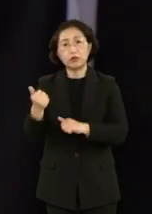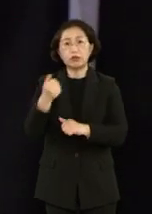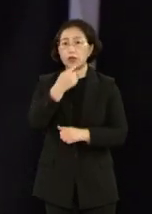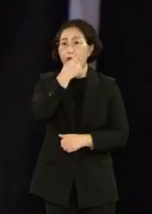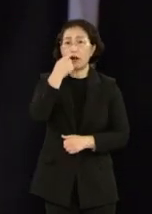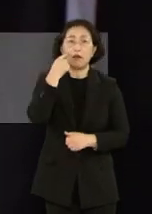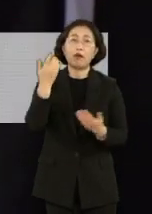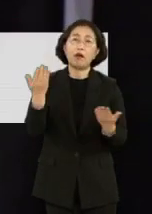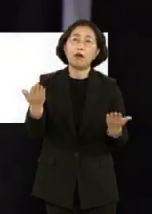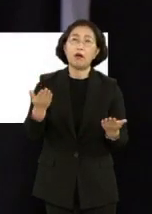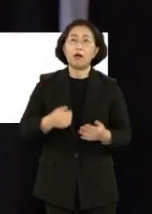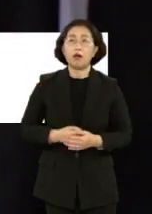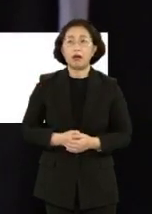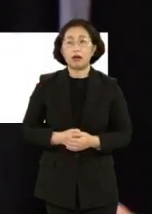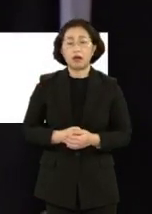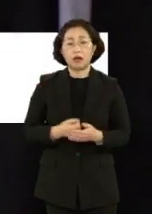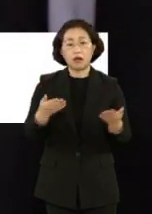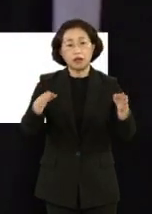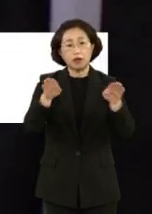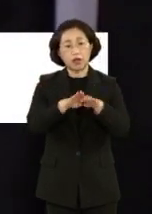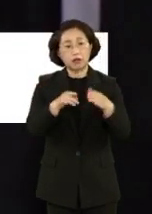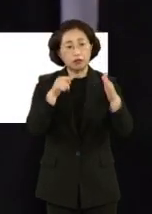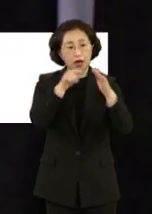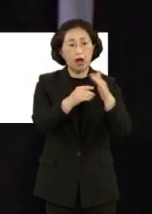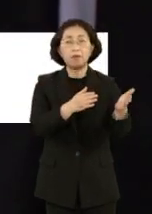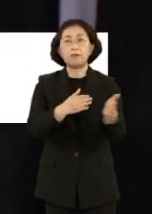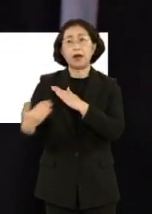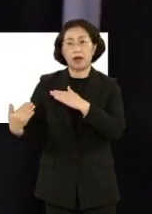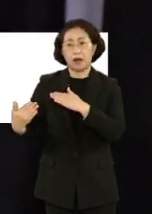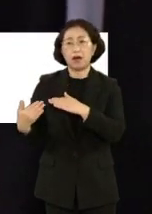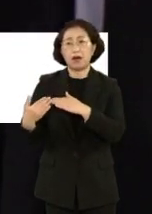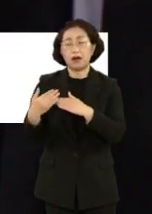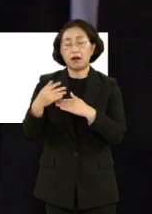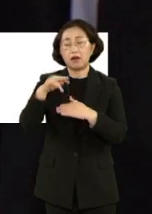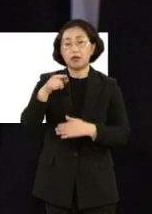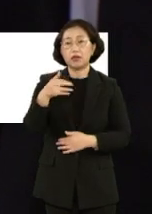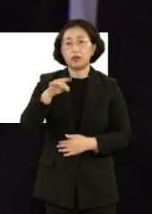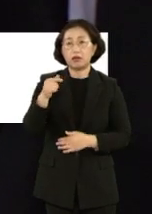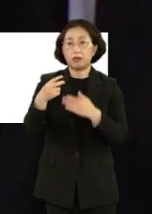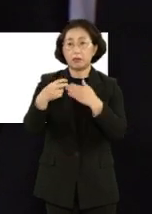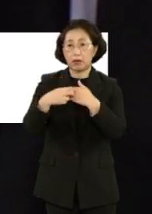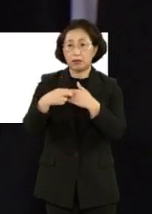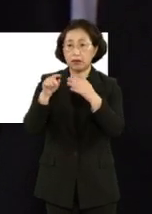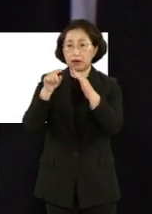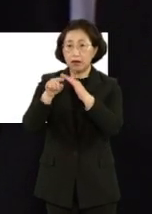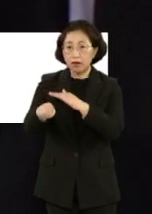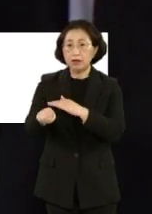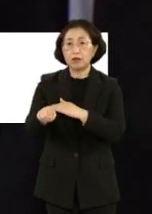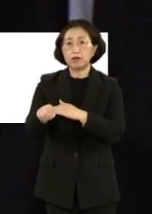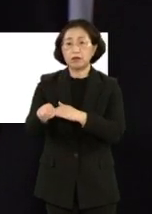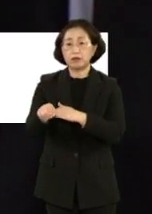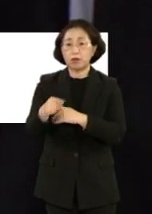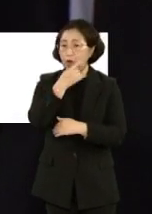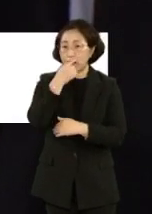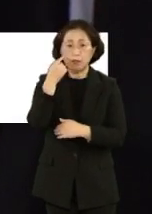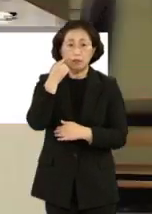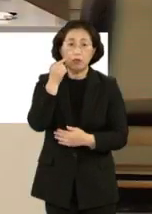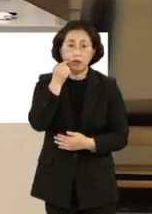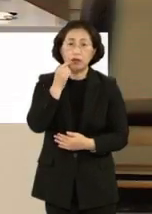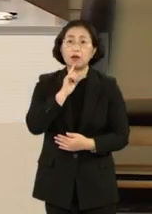그 체육관도 오지 말라는 거예요. 병원에, 순천향병원에 많이 모아놨다고 해서 거기 또 찾아갔더니 확인해줄 수가